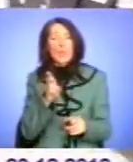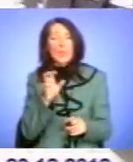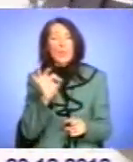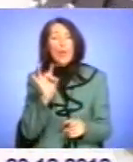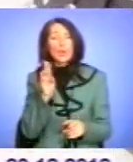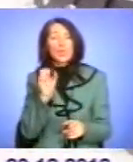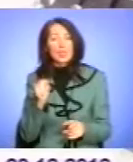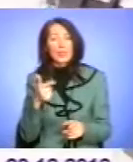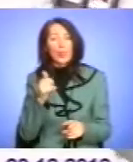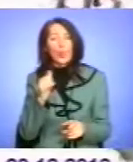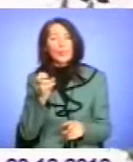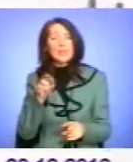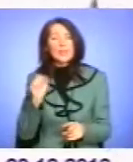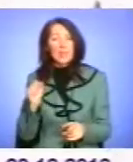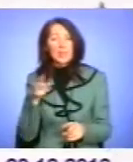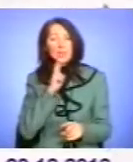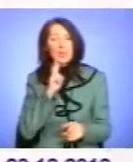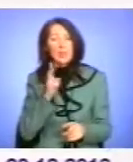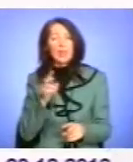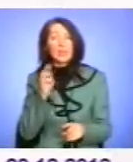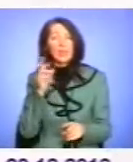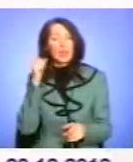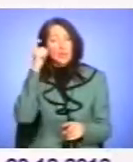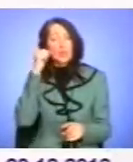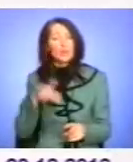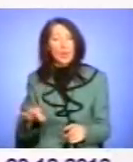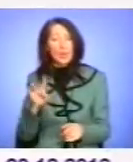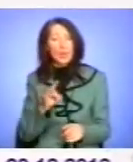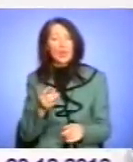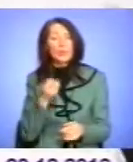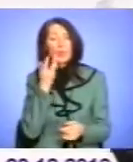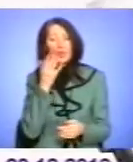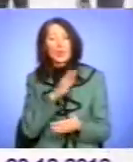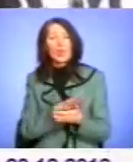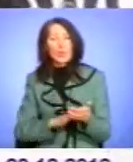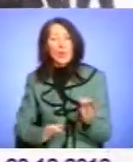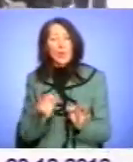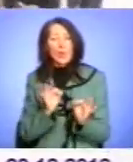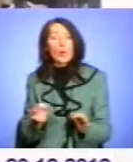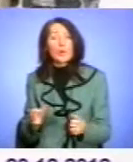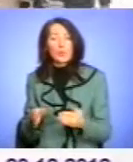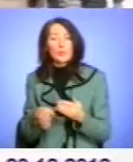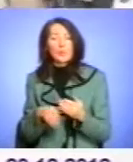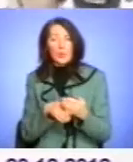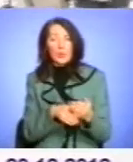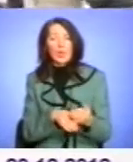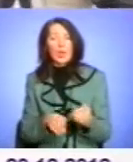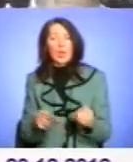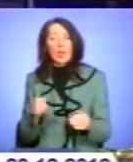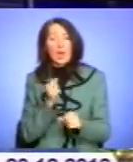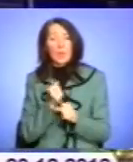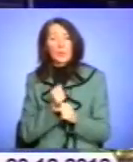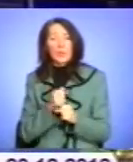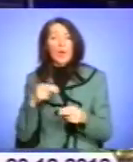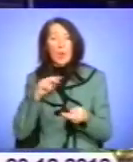Збаразькому, Заліщицькому, Кременецькому, Чортківському районах. Якщо надалі погода сприятиме, автошляхи планують звільнити від заметів до кінця